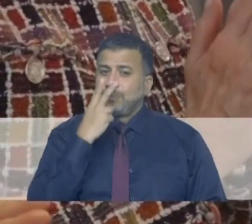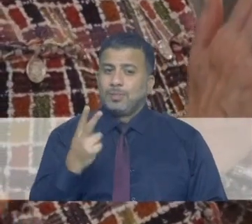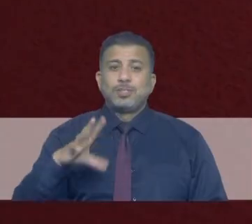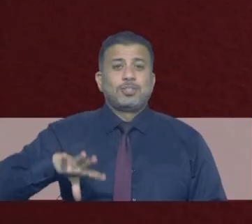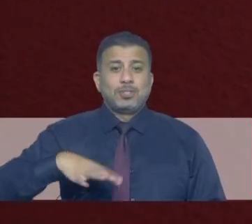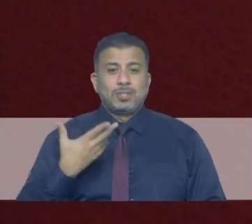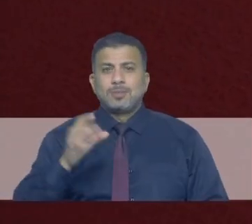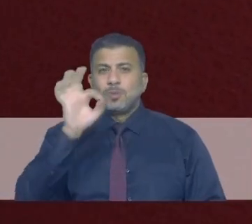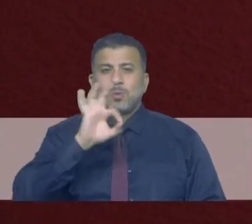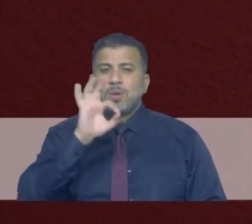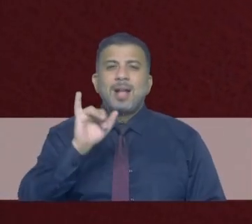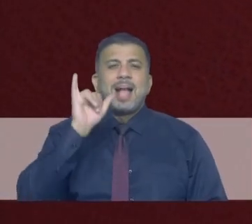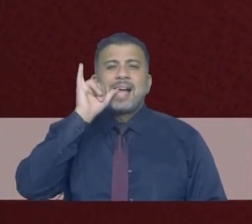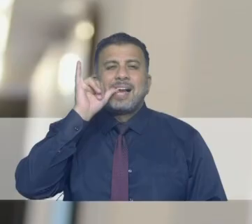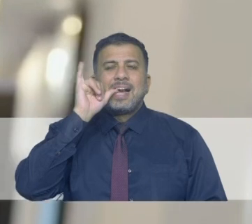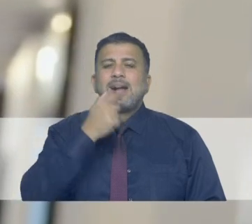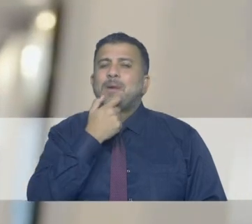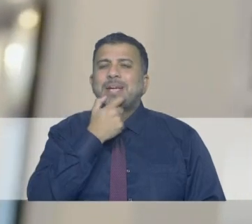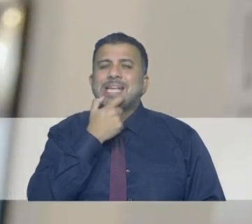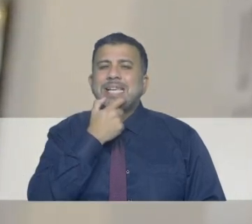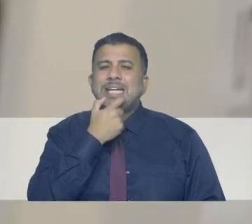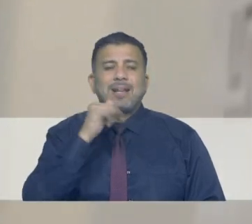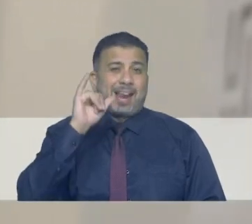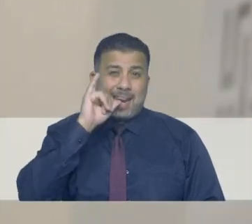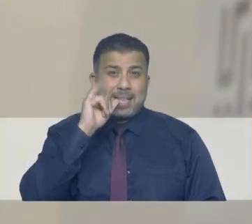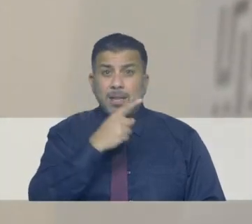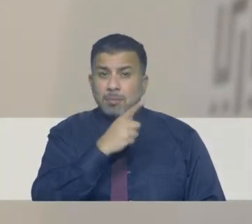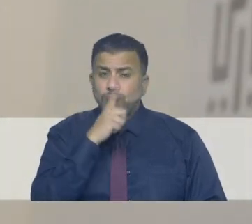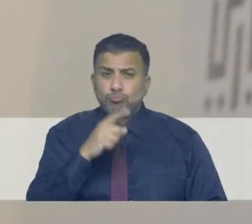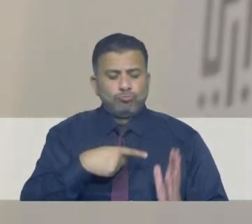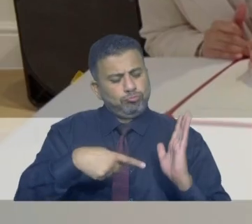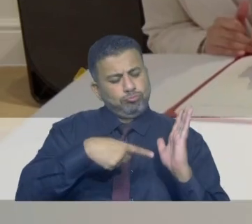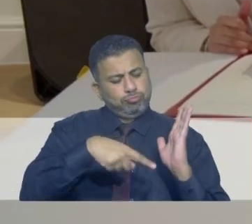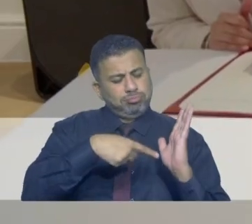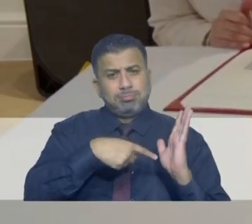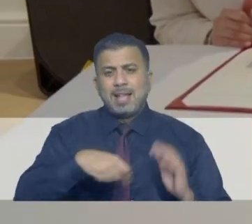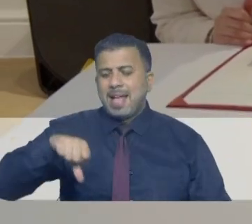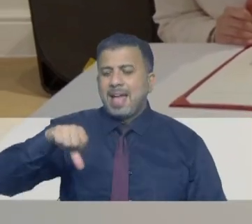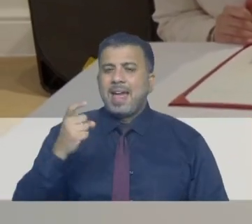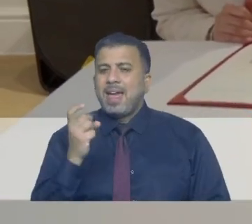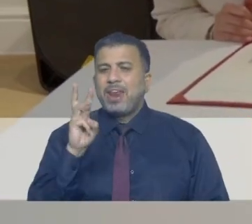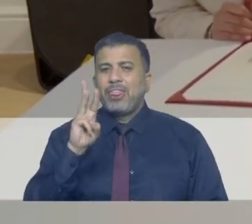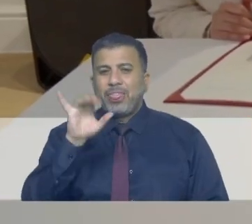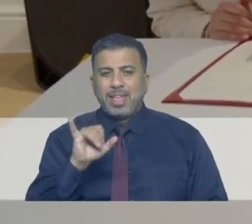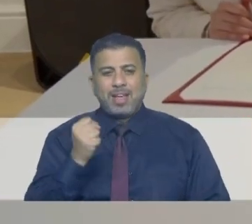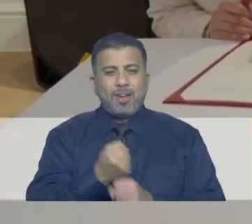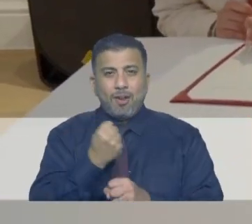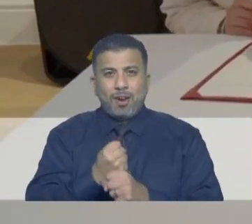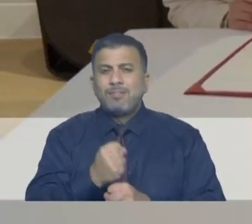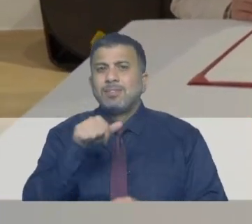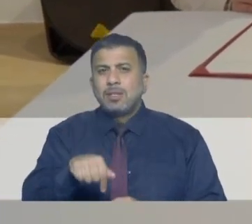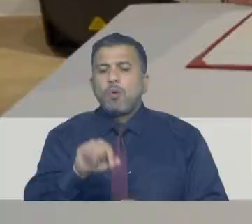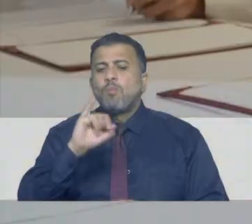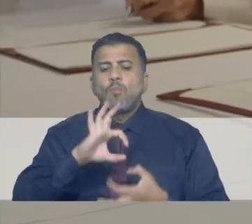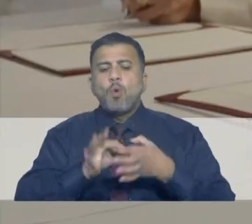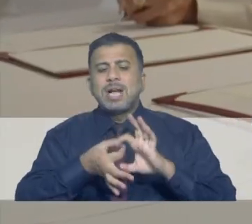سموها في العاصمة البريطانية لندن توقيع اتفاقية تعاون بين مجلس إرثي للحرف المعاصرة